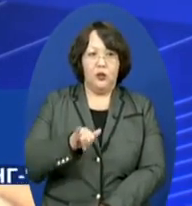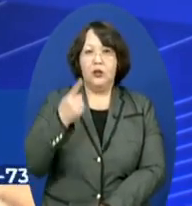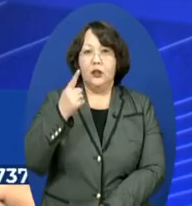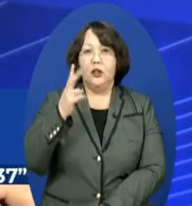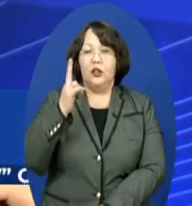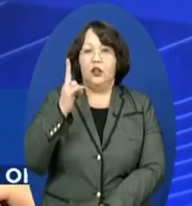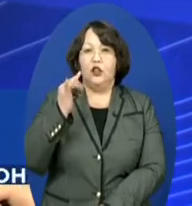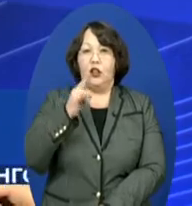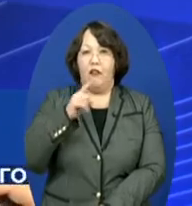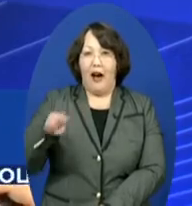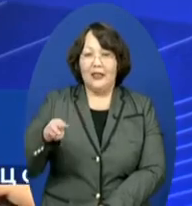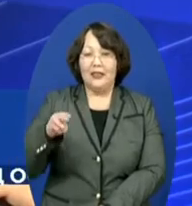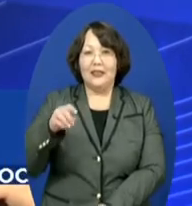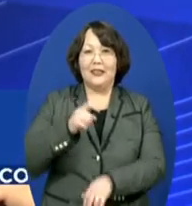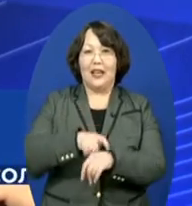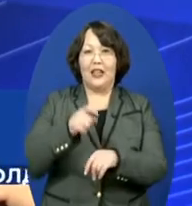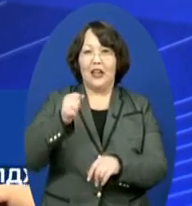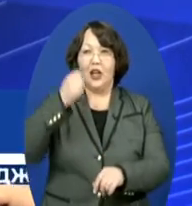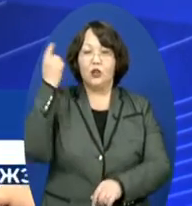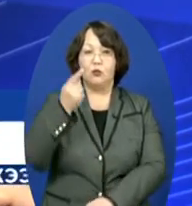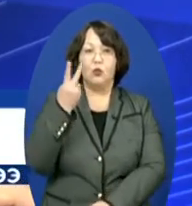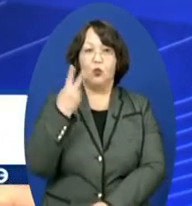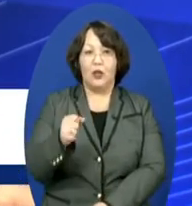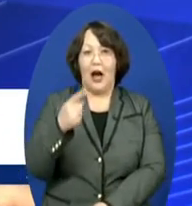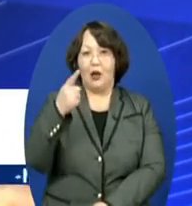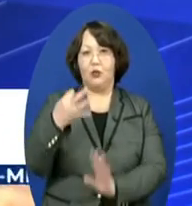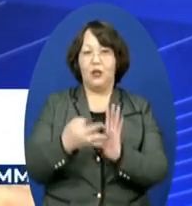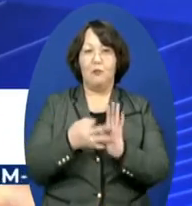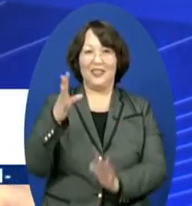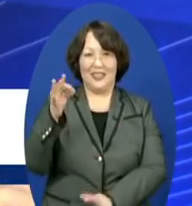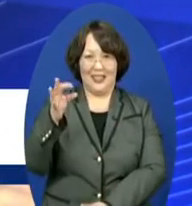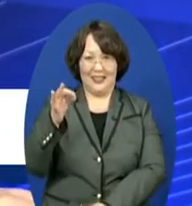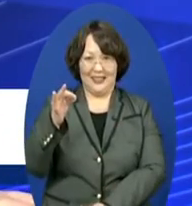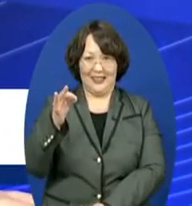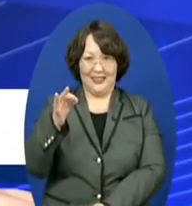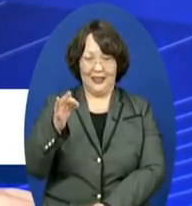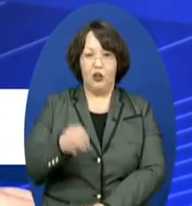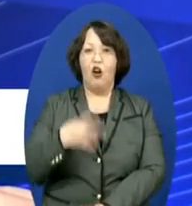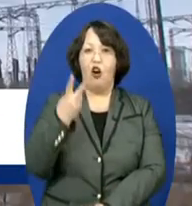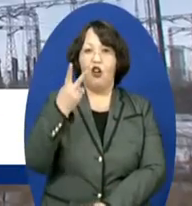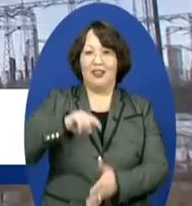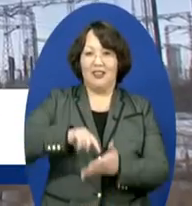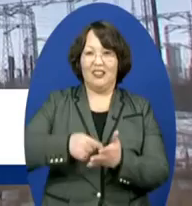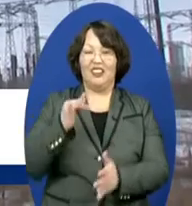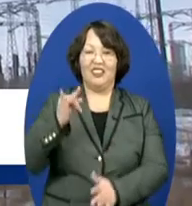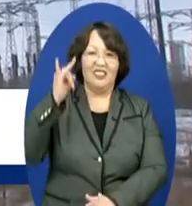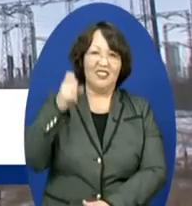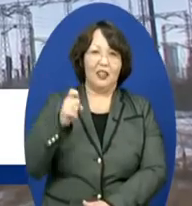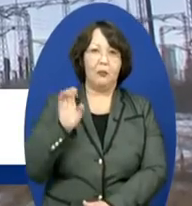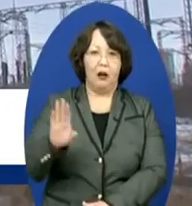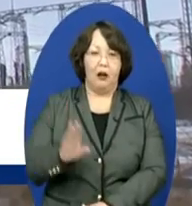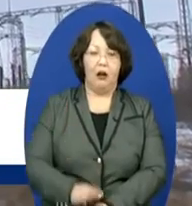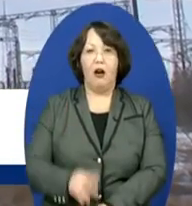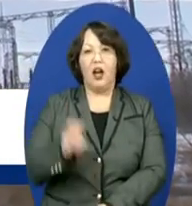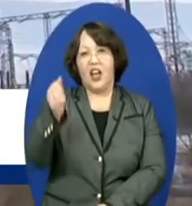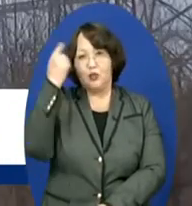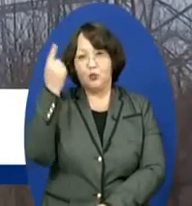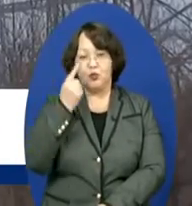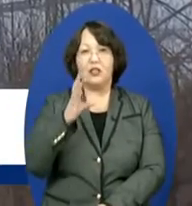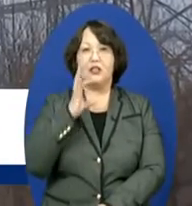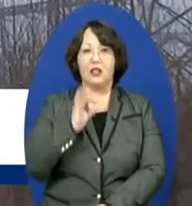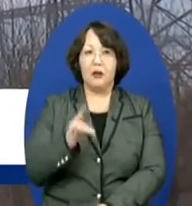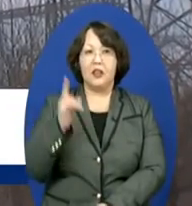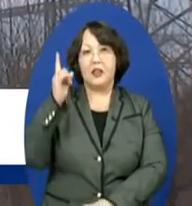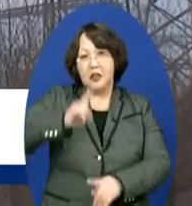1 кВт цаг эрчим хүчний үнэ бол 11 цент. Манайхаас 2 дахин их байна. Эрчим хүчний салбар